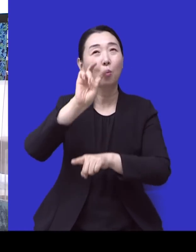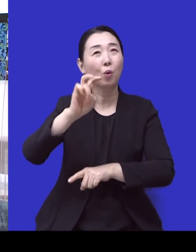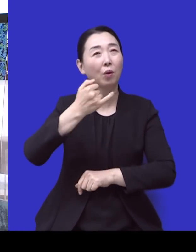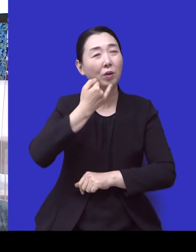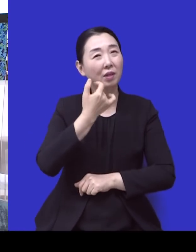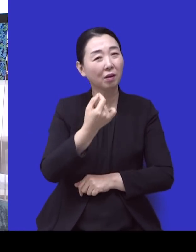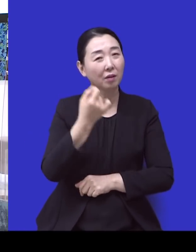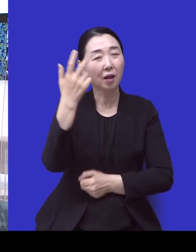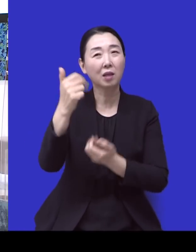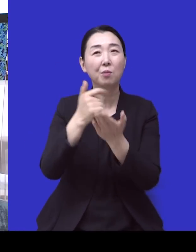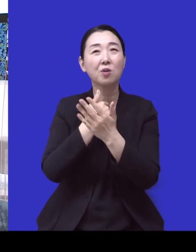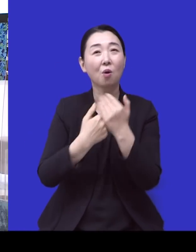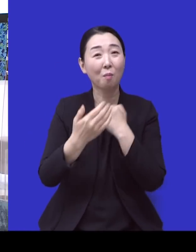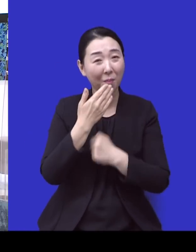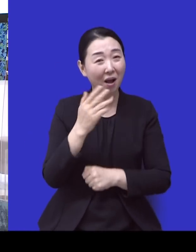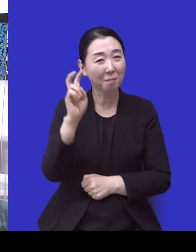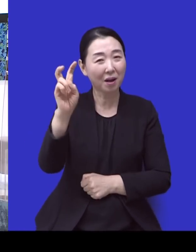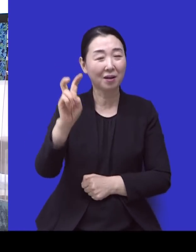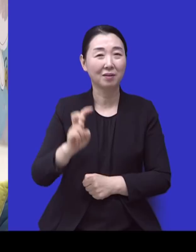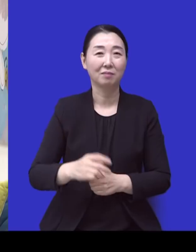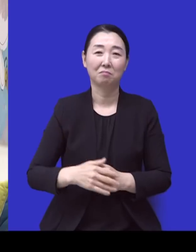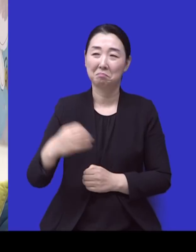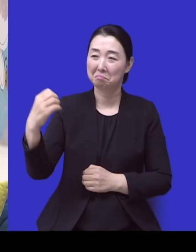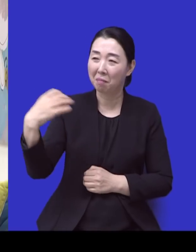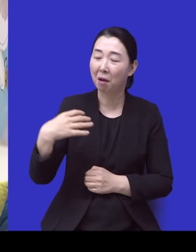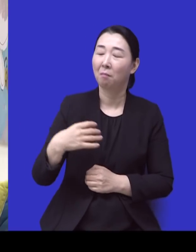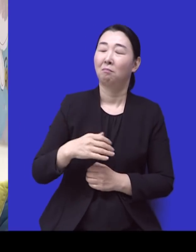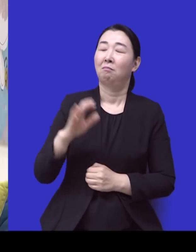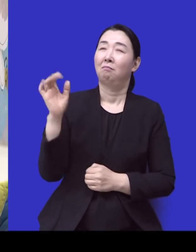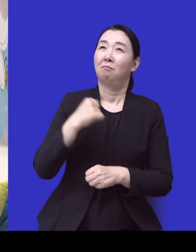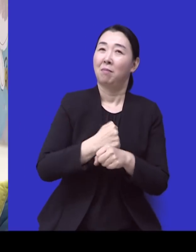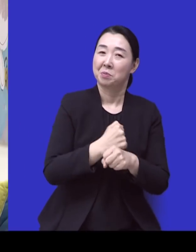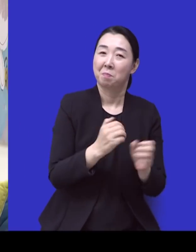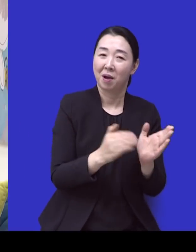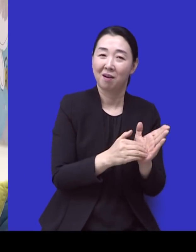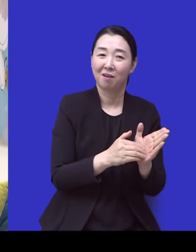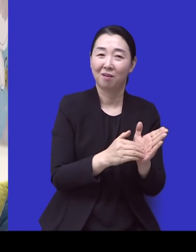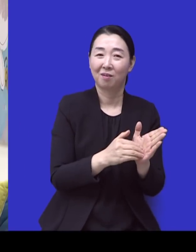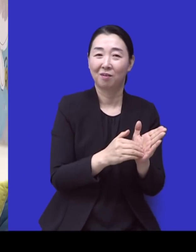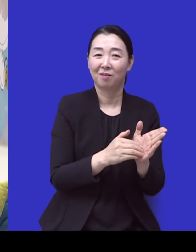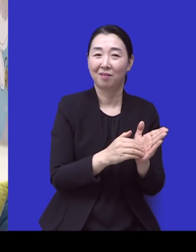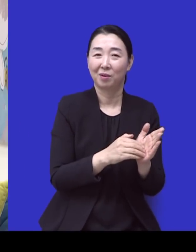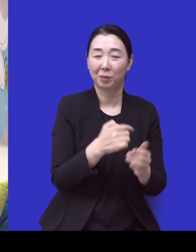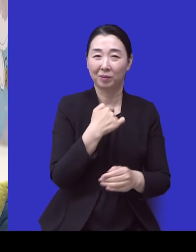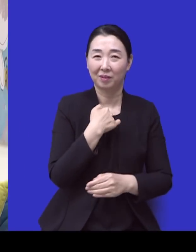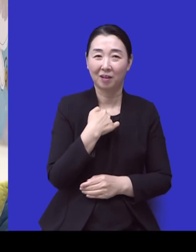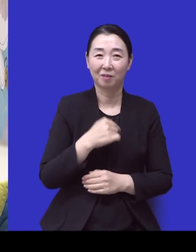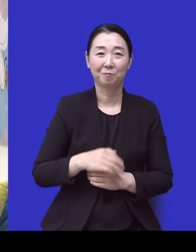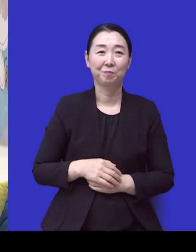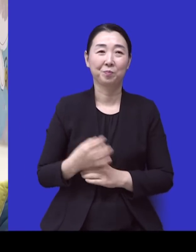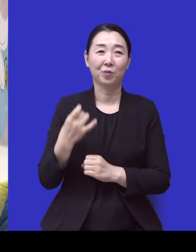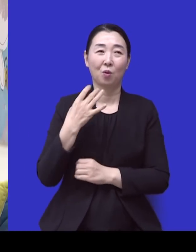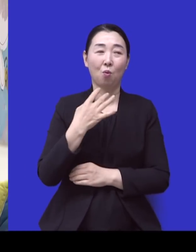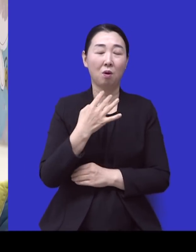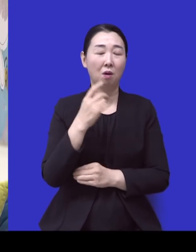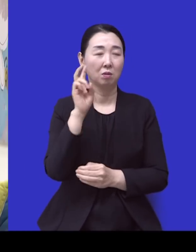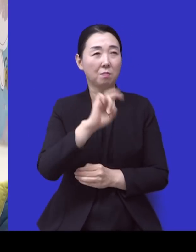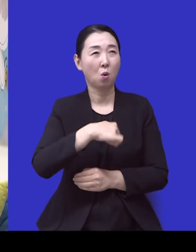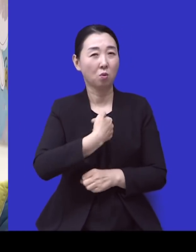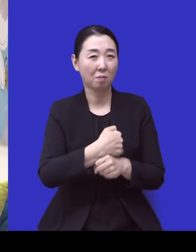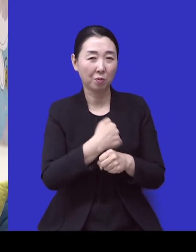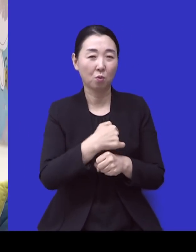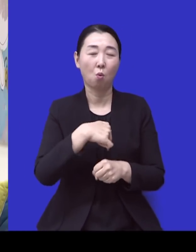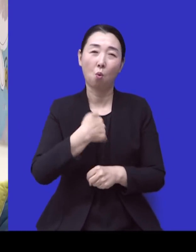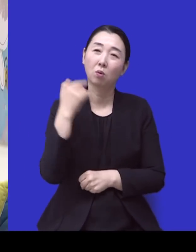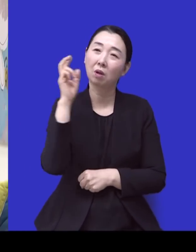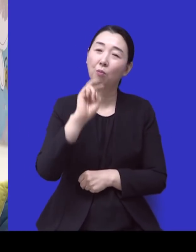하나님을 경험할 수 있을 것 같아. 이렇게 말씀을 해주셔가지고 만들어 봤는데 사실 저는 원래 혼자 음악을 만들고 혼자